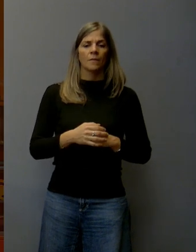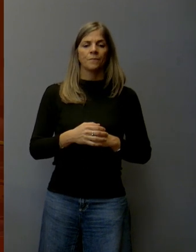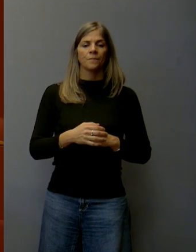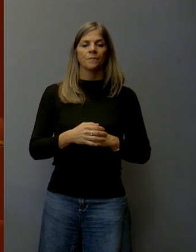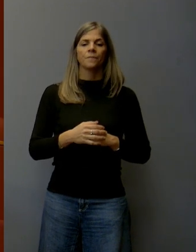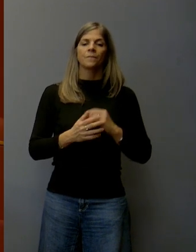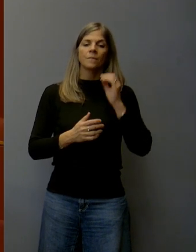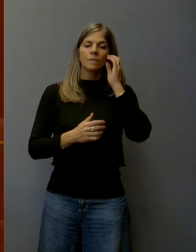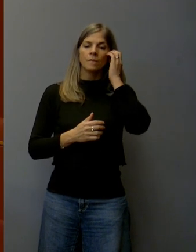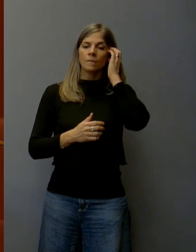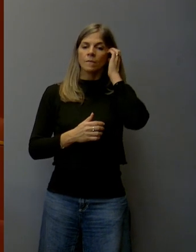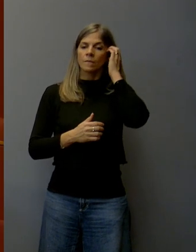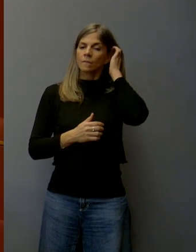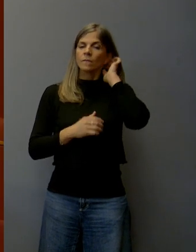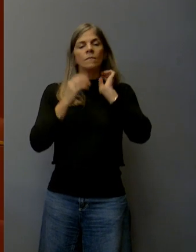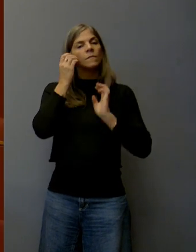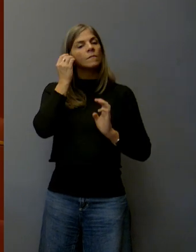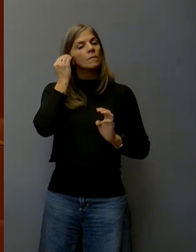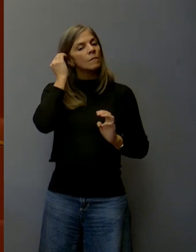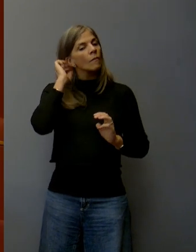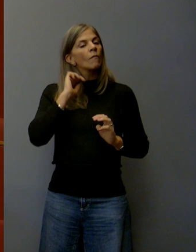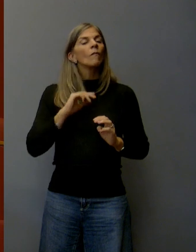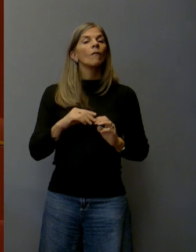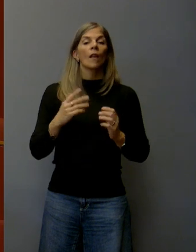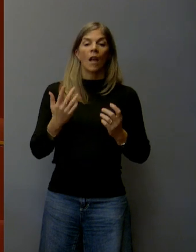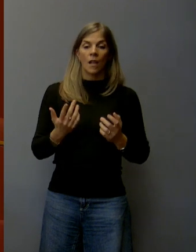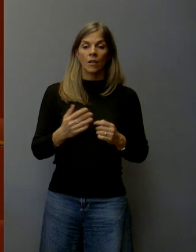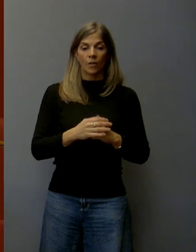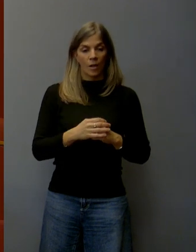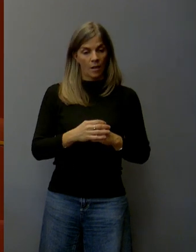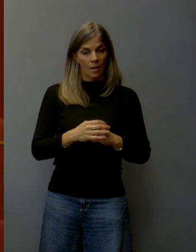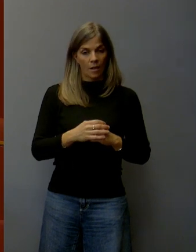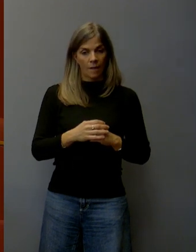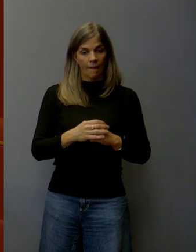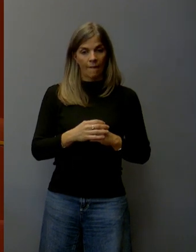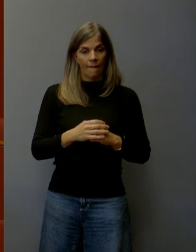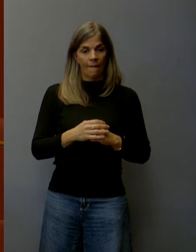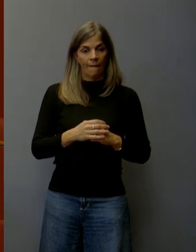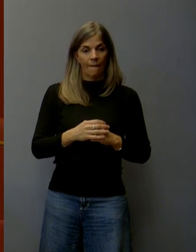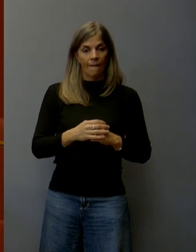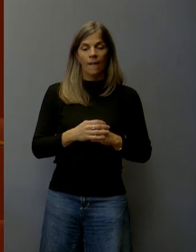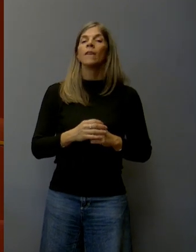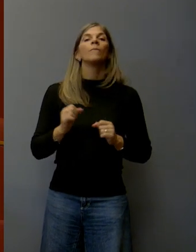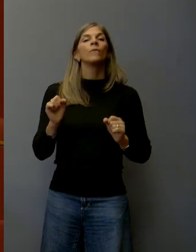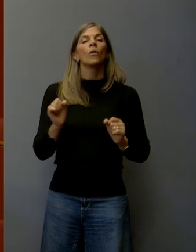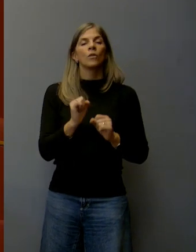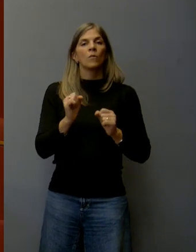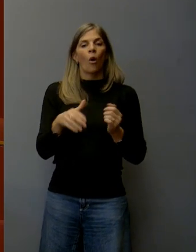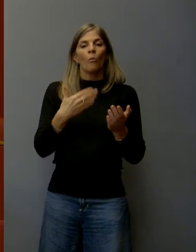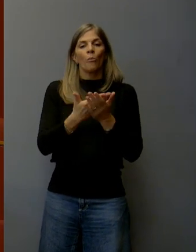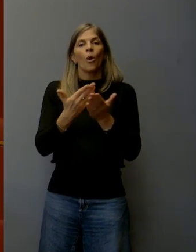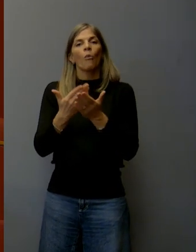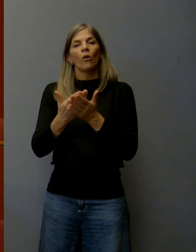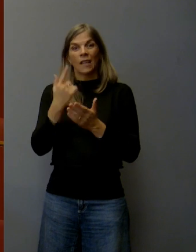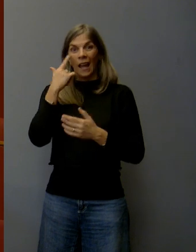e dicevo che quindi da questo punto di vista è difficile poter formulare una proposta diciamo intelligente rispetto a quello che possa